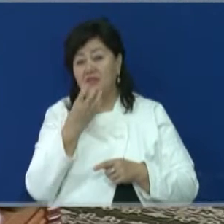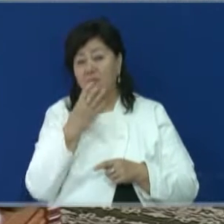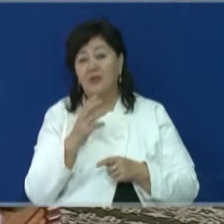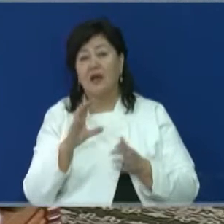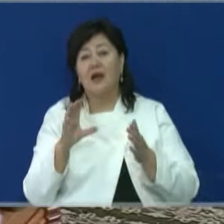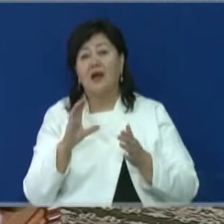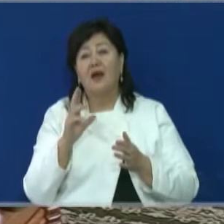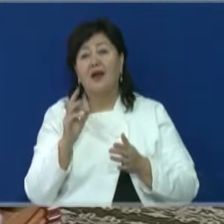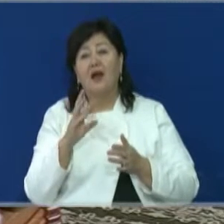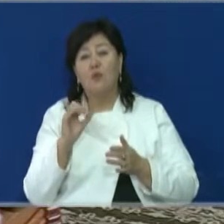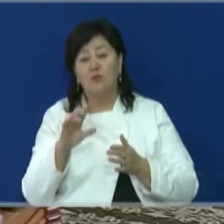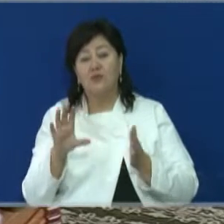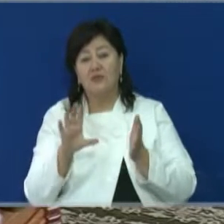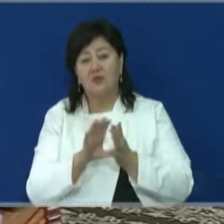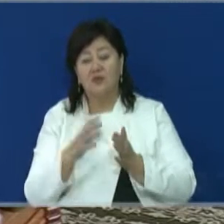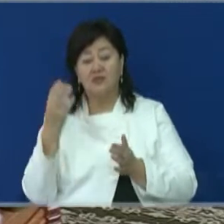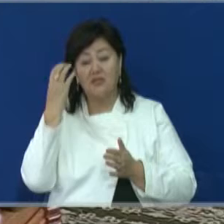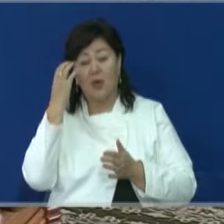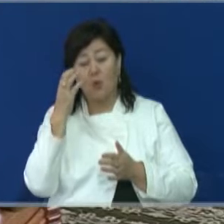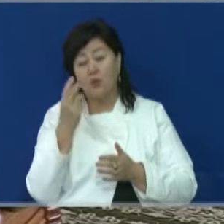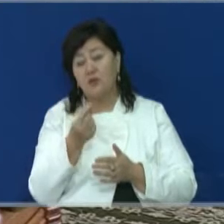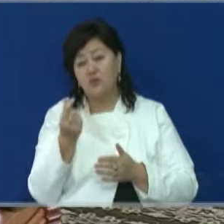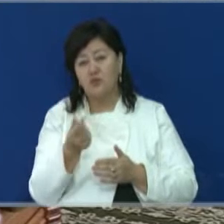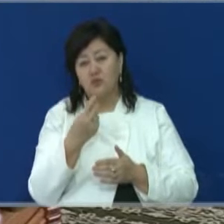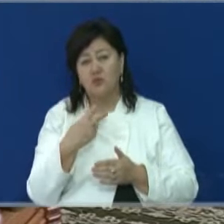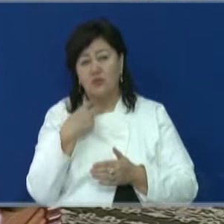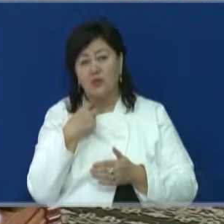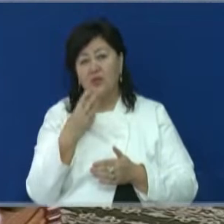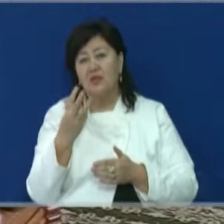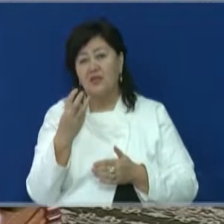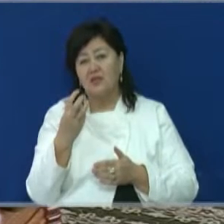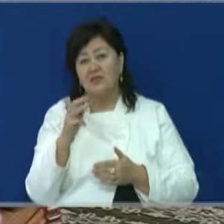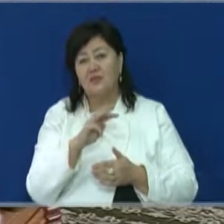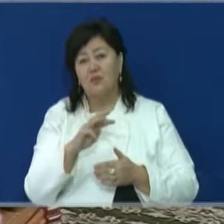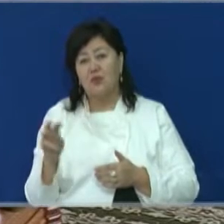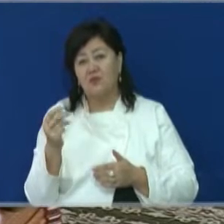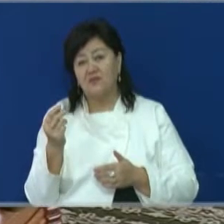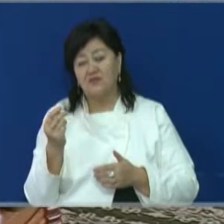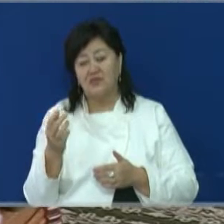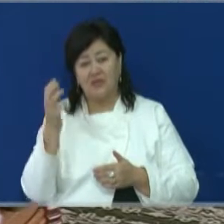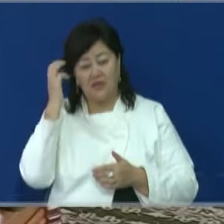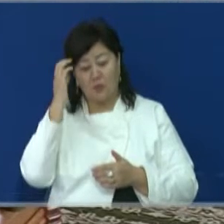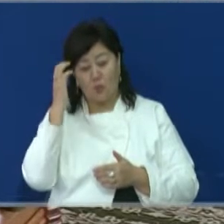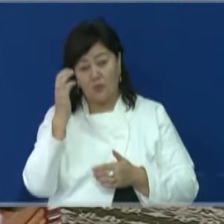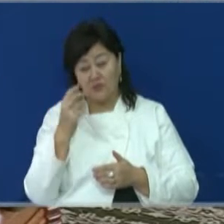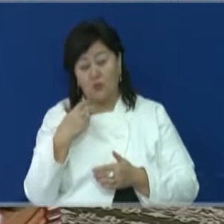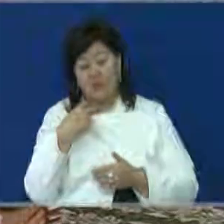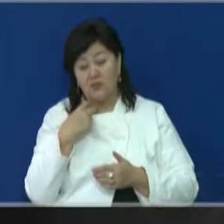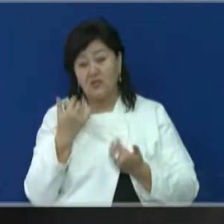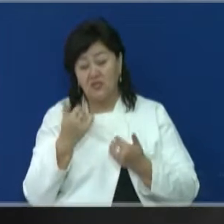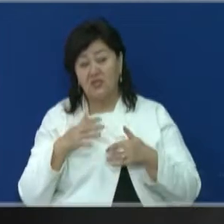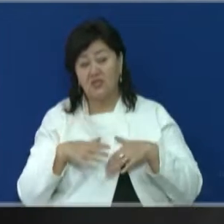қарыз. Көмір бойынша біраз берешек бар, сондай-ақ жалақы бойынша шамамен 300 миллион теңге қарыз. Осы мәселелердің барлығы қазір